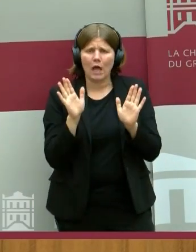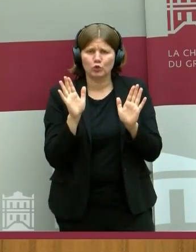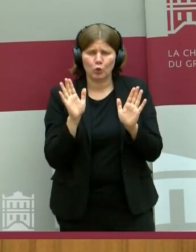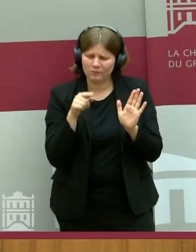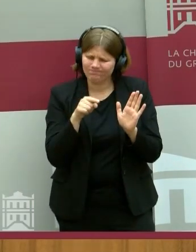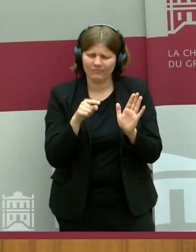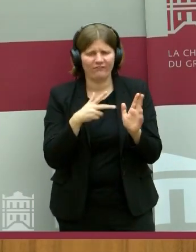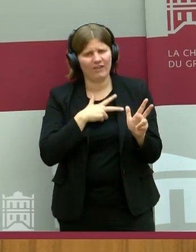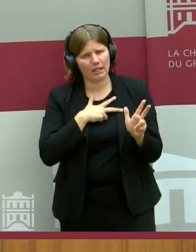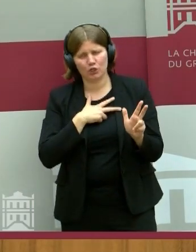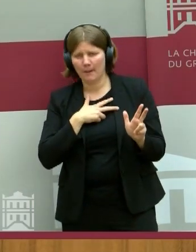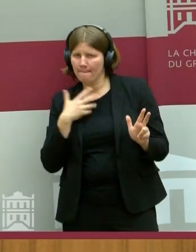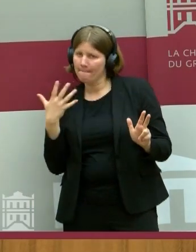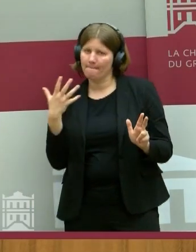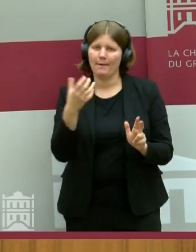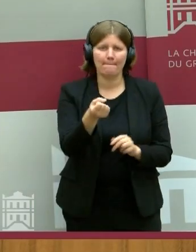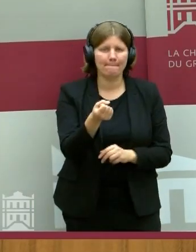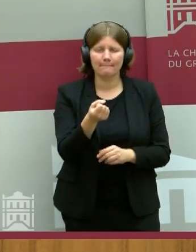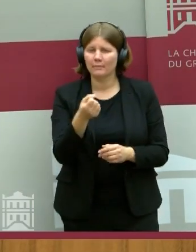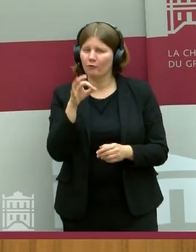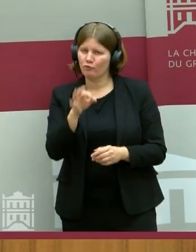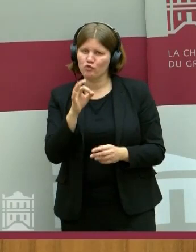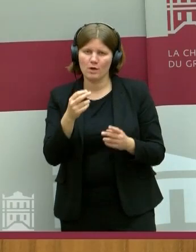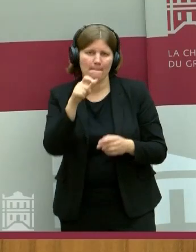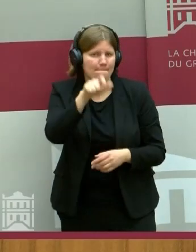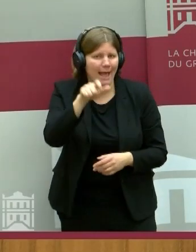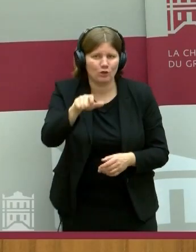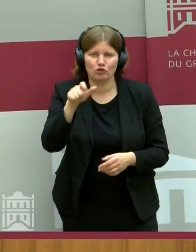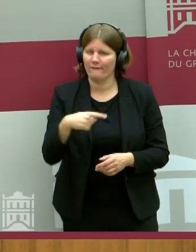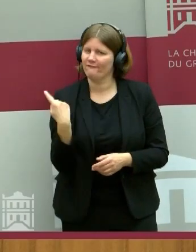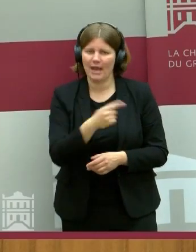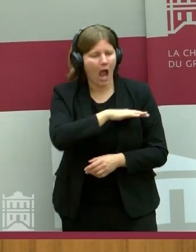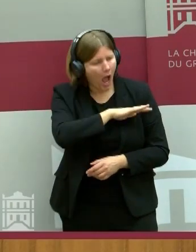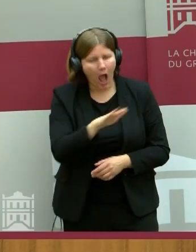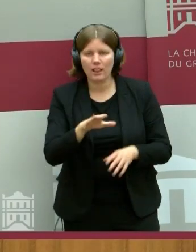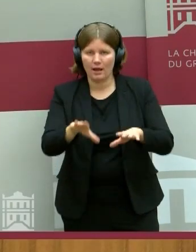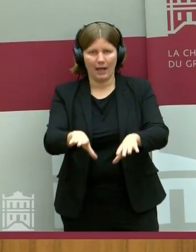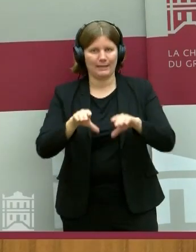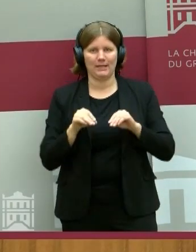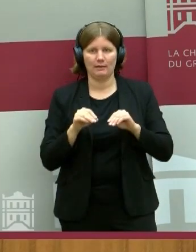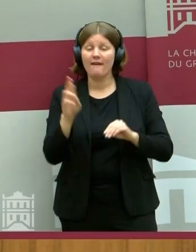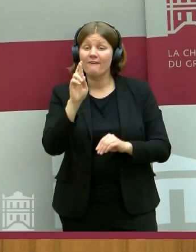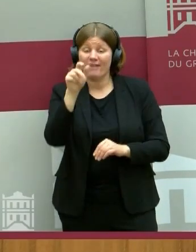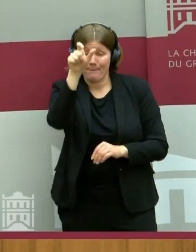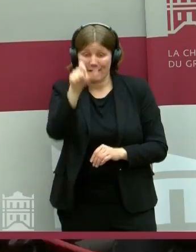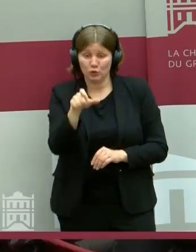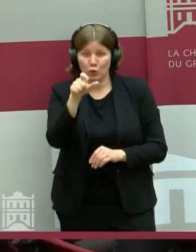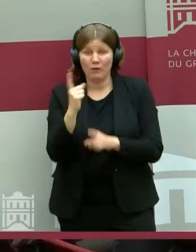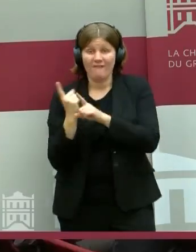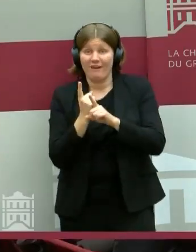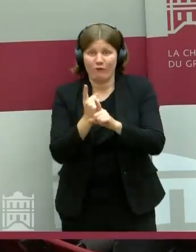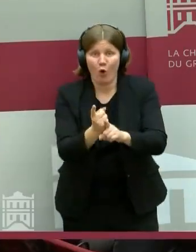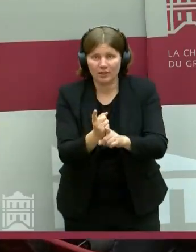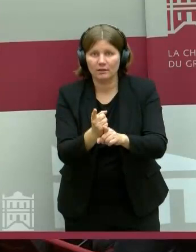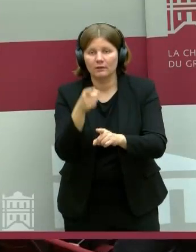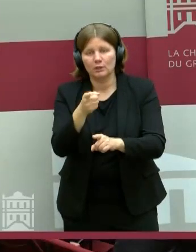eine Errungenschaft, als eine menschliche Errungenschaft, die wir alle gut akzeptieren. Ein Mensch, der verfolgt wird, der soll keinen Schutz finden.